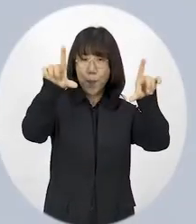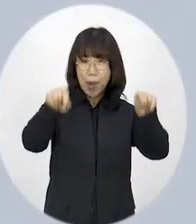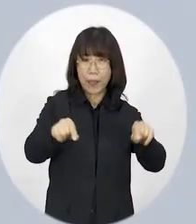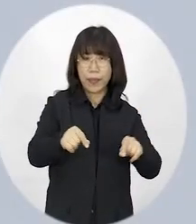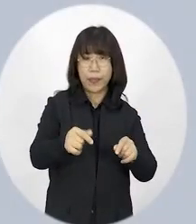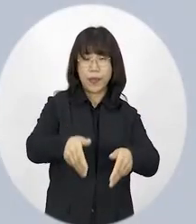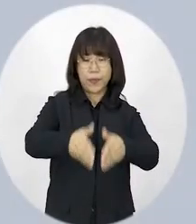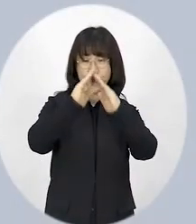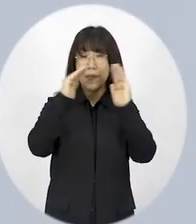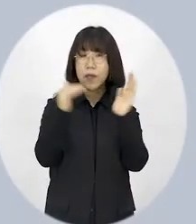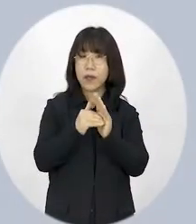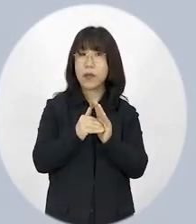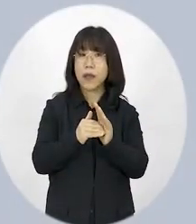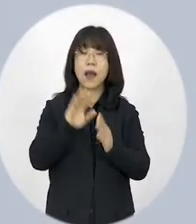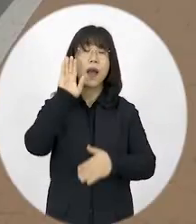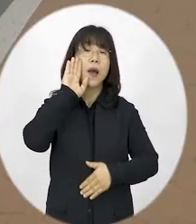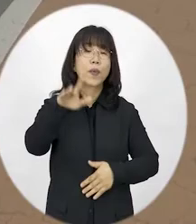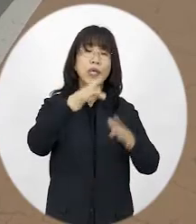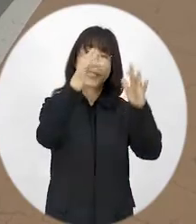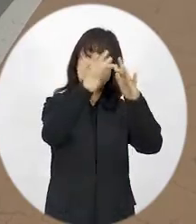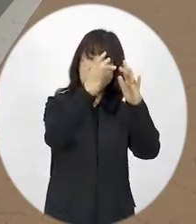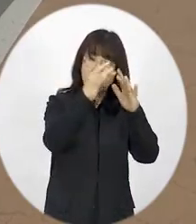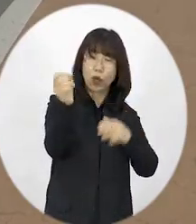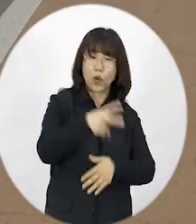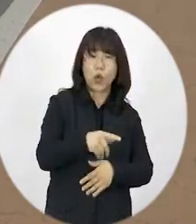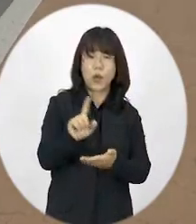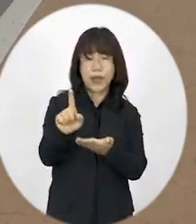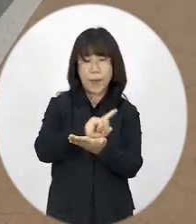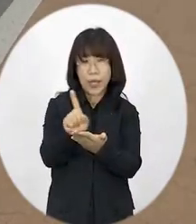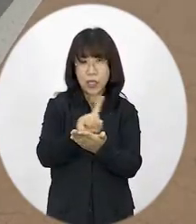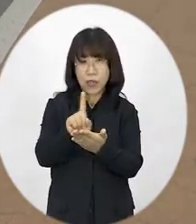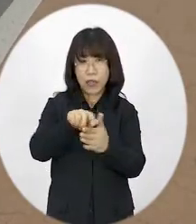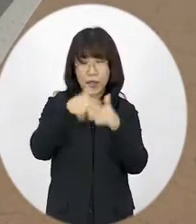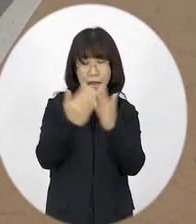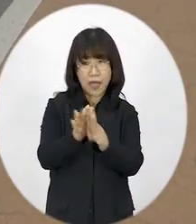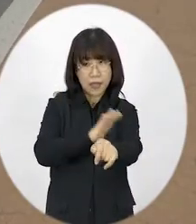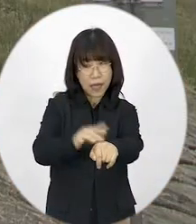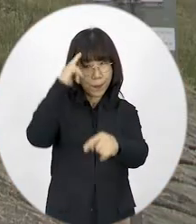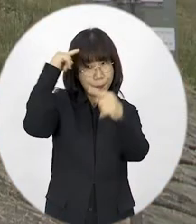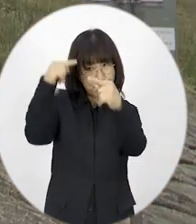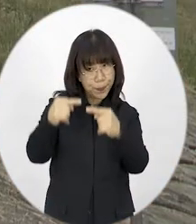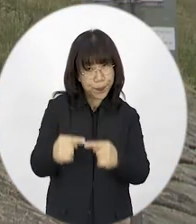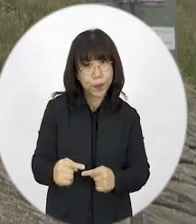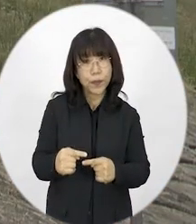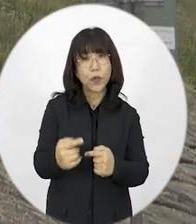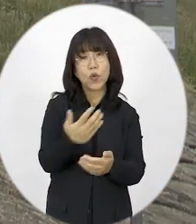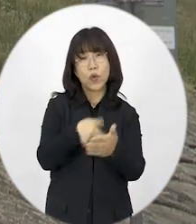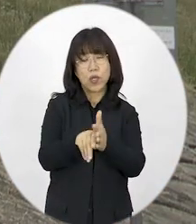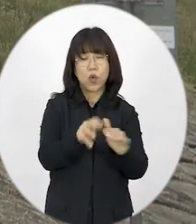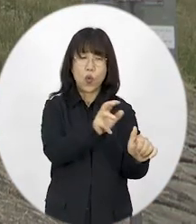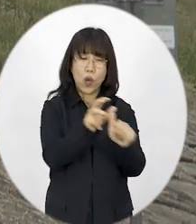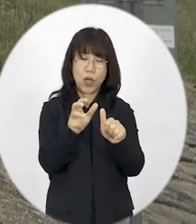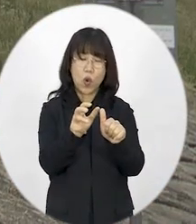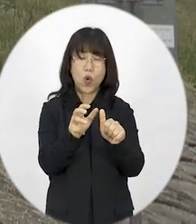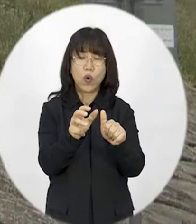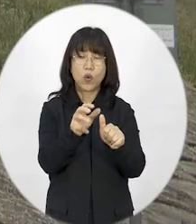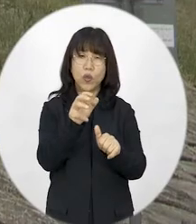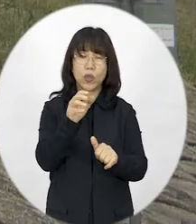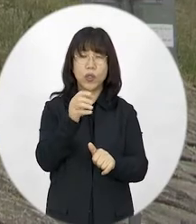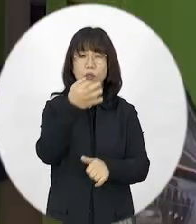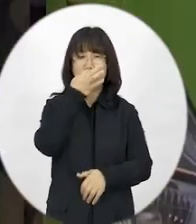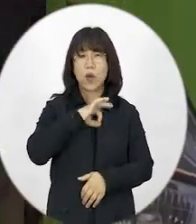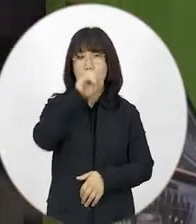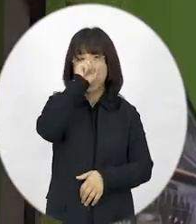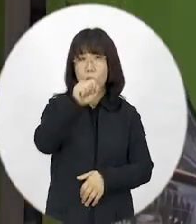설치됐습니다. 부여된 기초 번호는 앞으로 인터넷 포털 사이트와 내비게이션 등에도 반영돼 활용도가 더욱 높아질